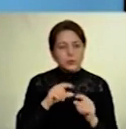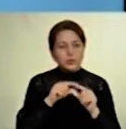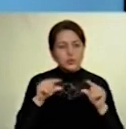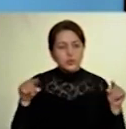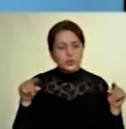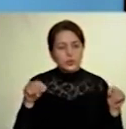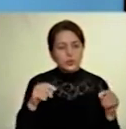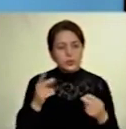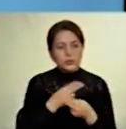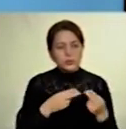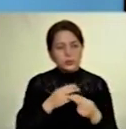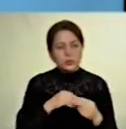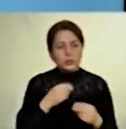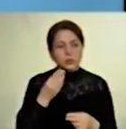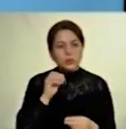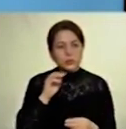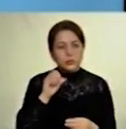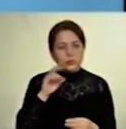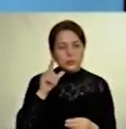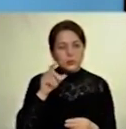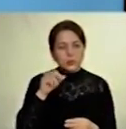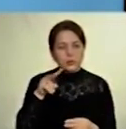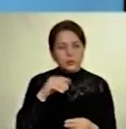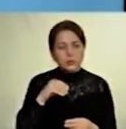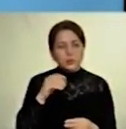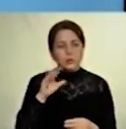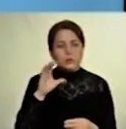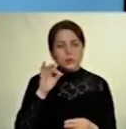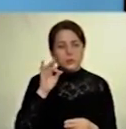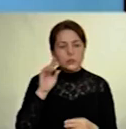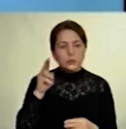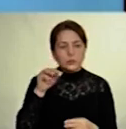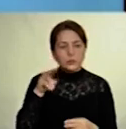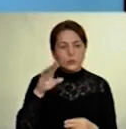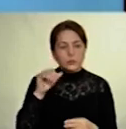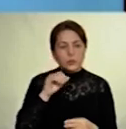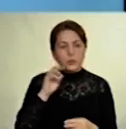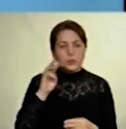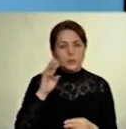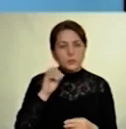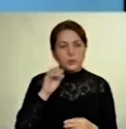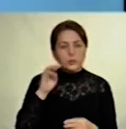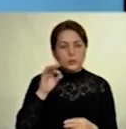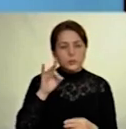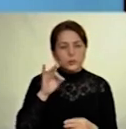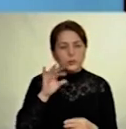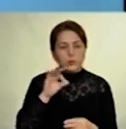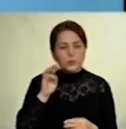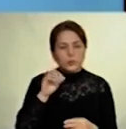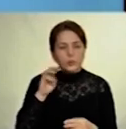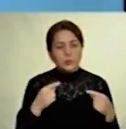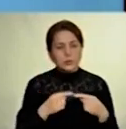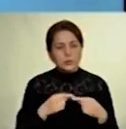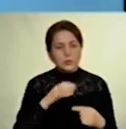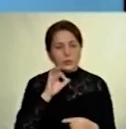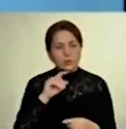tasvirlangan, shtangen sirkul va mikrometrlar chizmada tasvirlangan. Endi diqqat qiling.